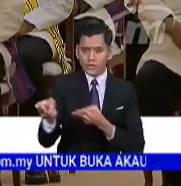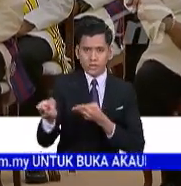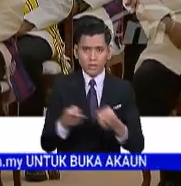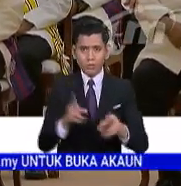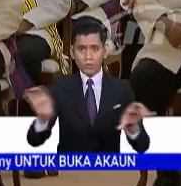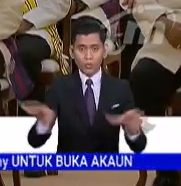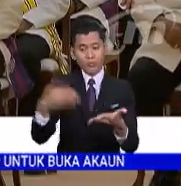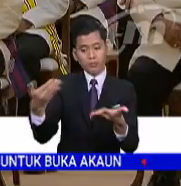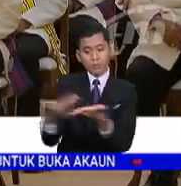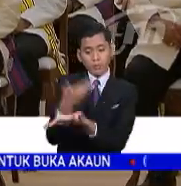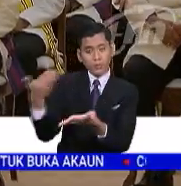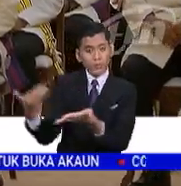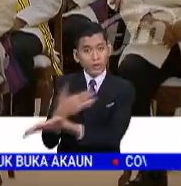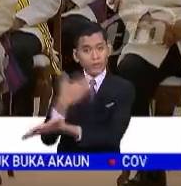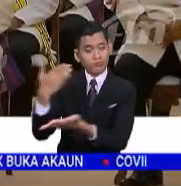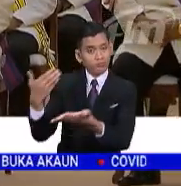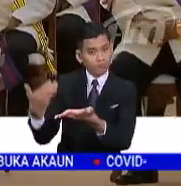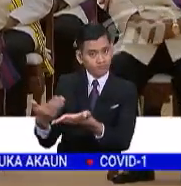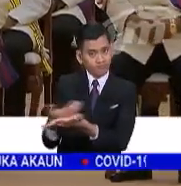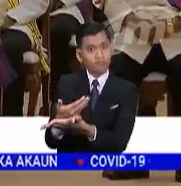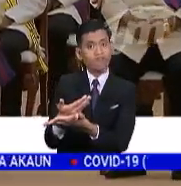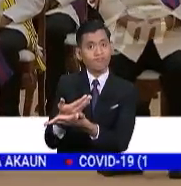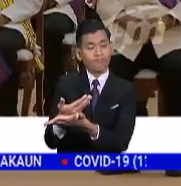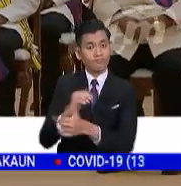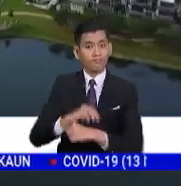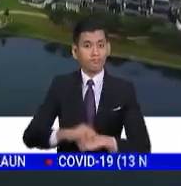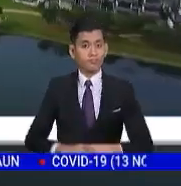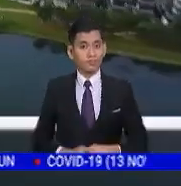usaha-usaha pembaharuan tertentu.